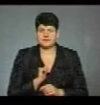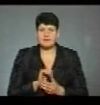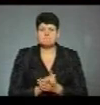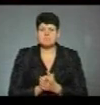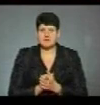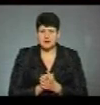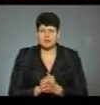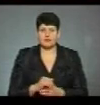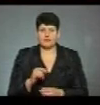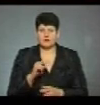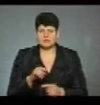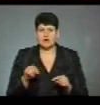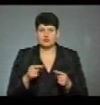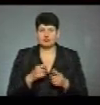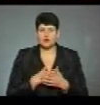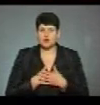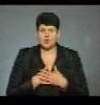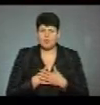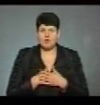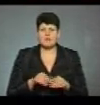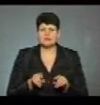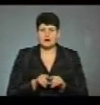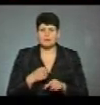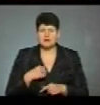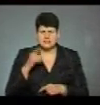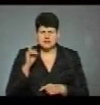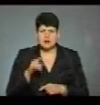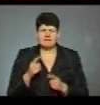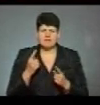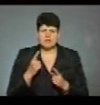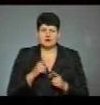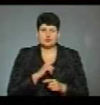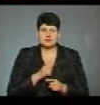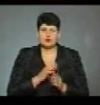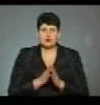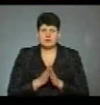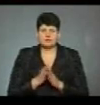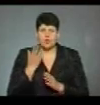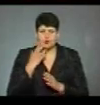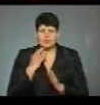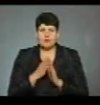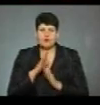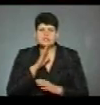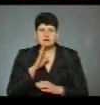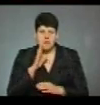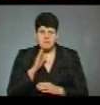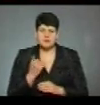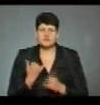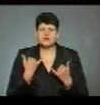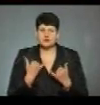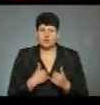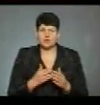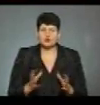примирює, вона утворює любов. А також ми знаємо дуже велику силу молитви, коли молиться мама. І сьогодні ми